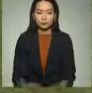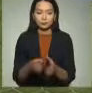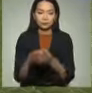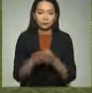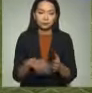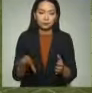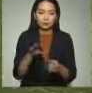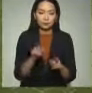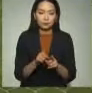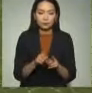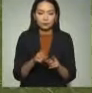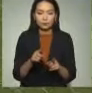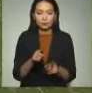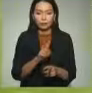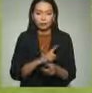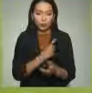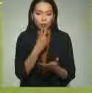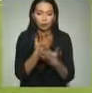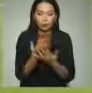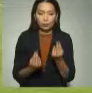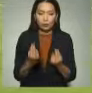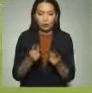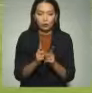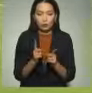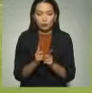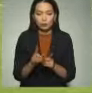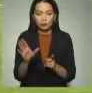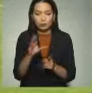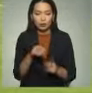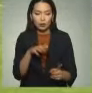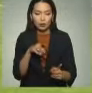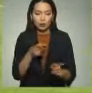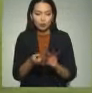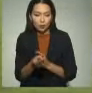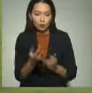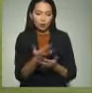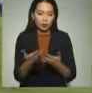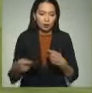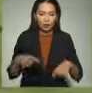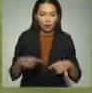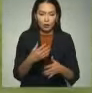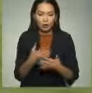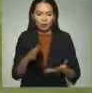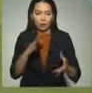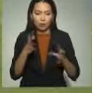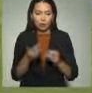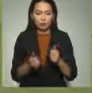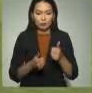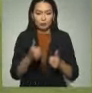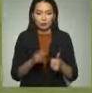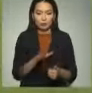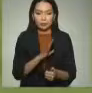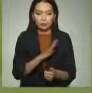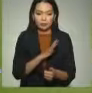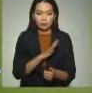Командалардың барлығы ұжымдық ойын өрнегін көрсете білді. Әдемі пастар, жүйелі шабуыл, түрлі комбинациялар турнирдің бәсін жоғарылатты. Спорт